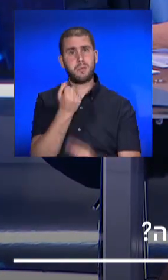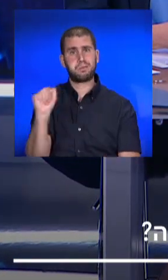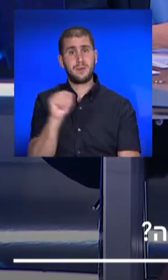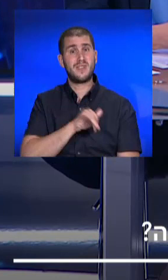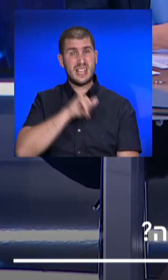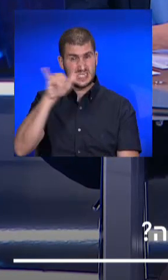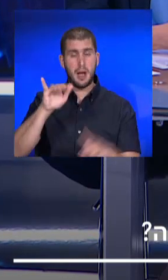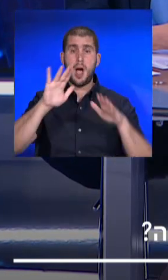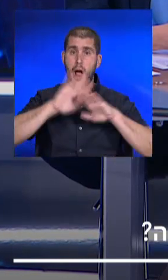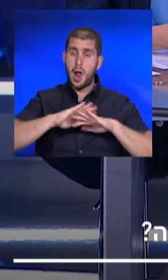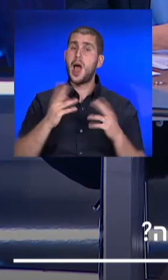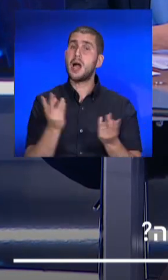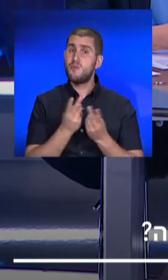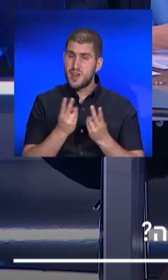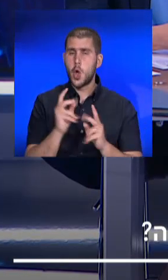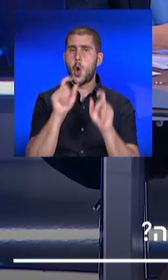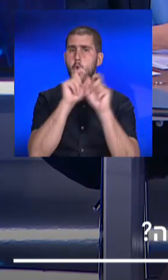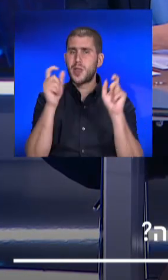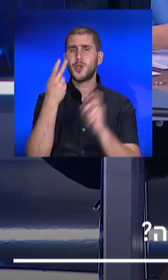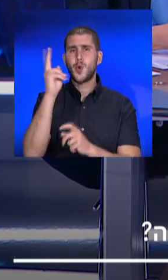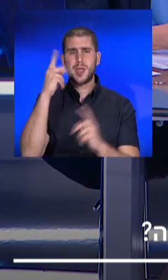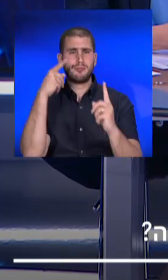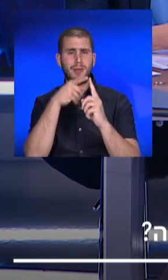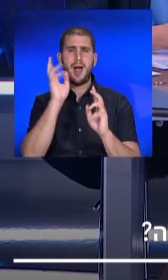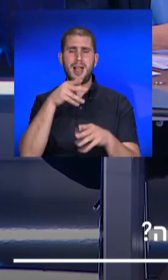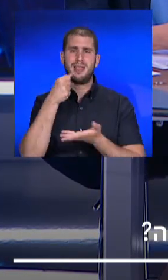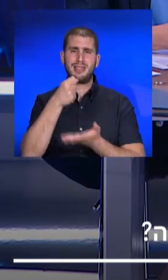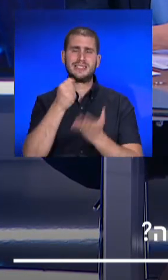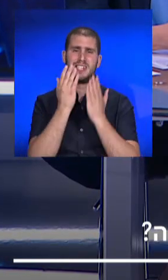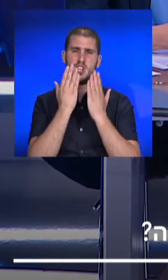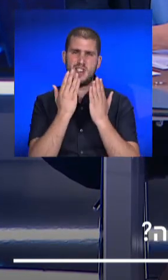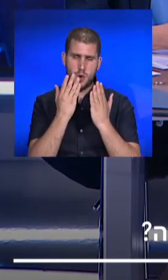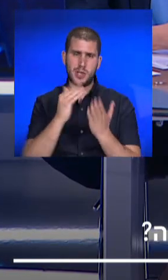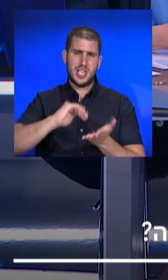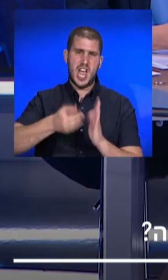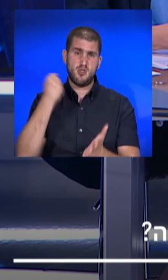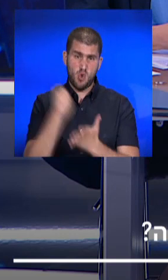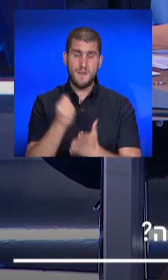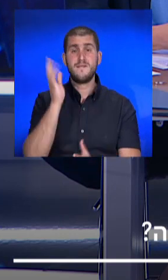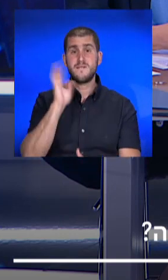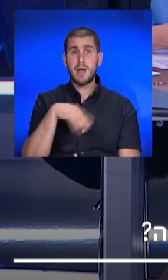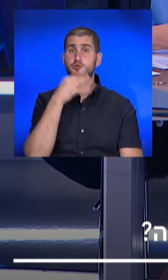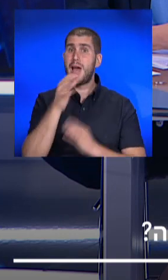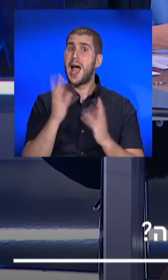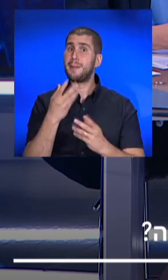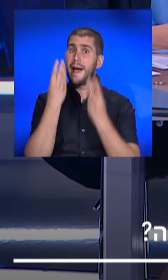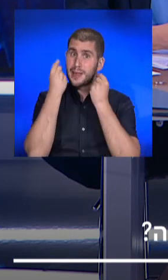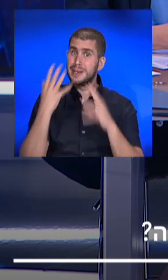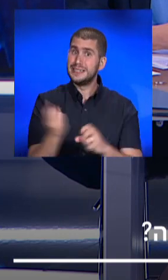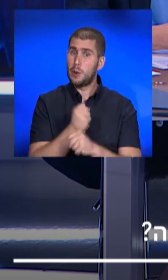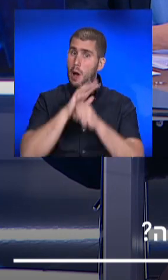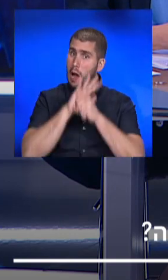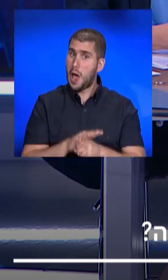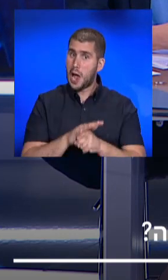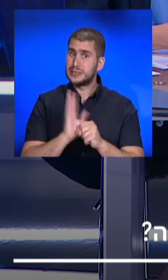הלילה, כמובן, שהכותרות ידברו גם על תקציב הישיבות שיאושר, וגם על השאלה אם החרדים מצליחים ללחוץ על